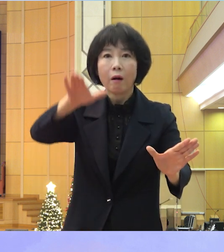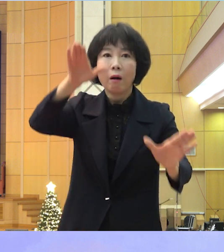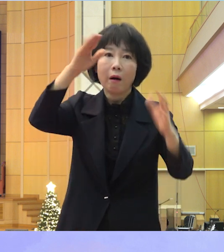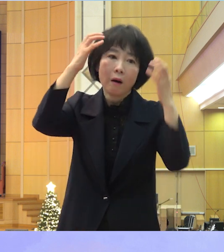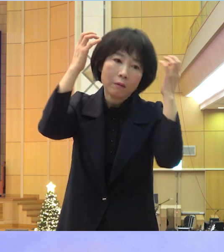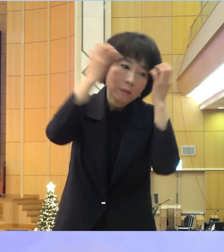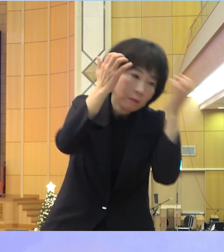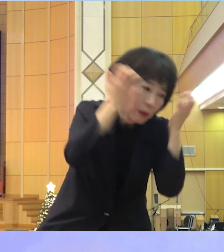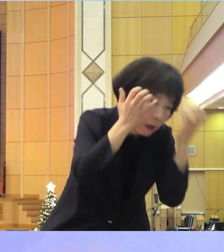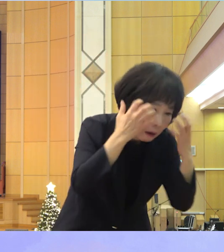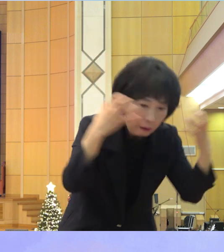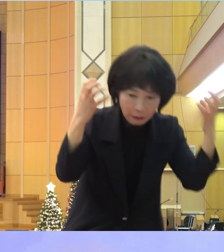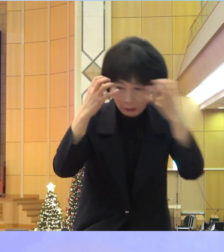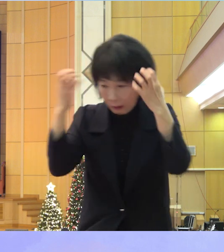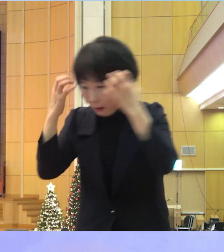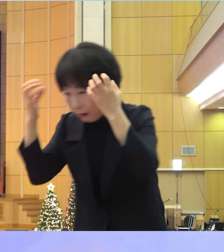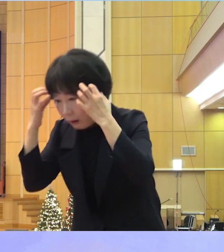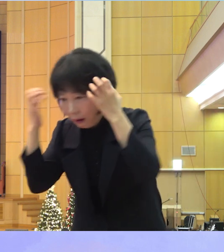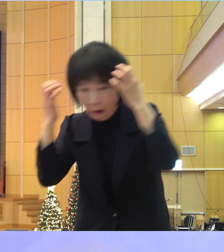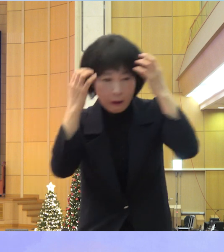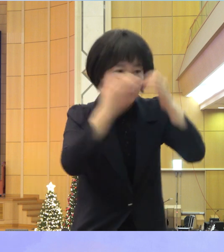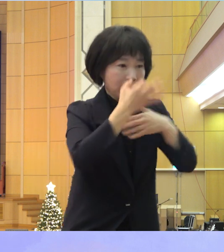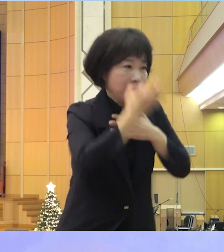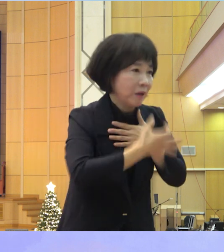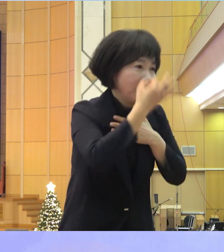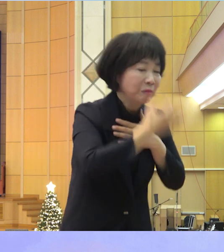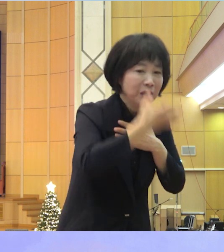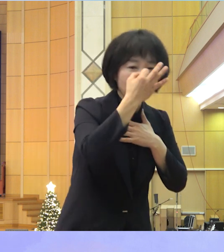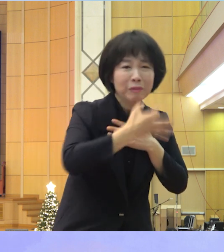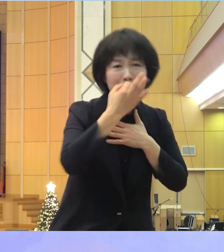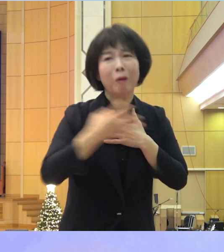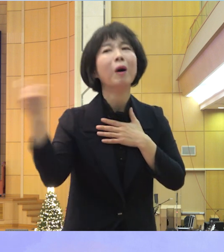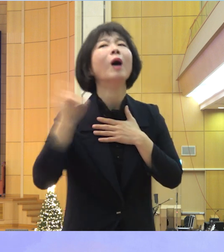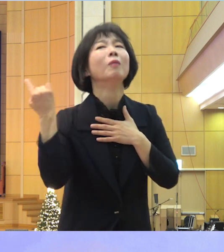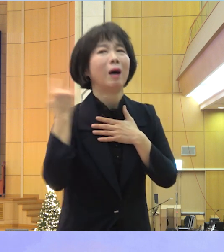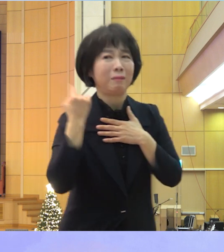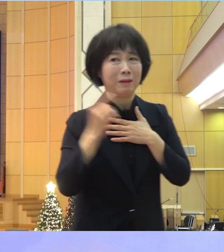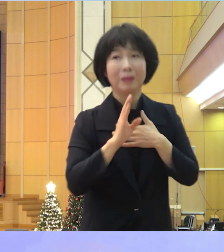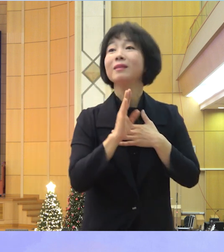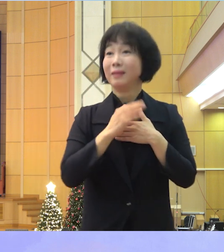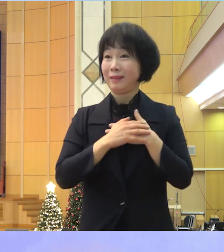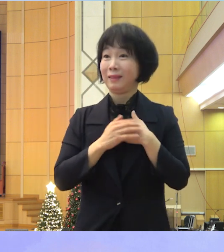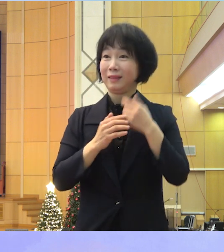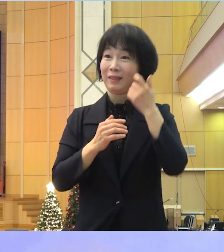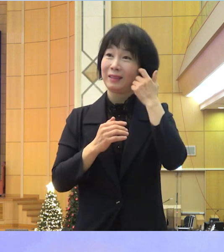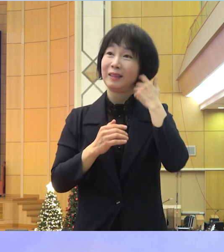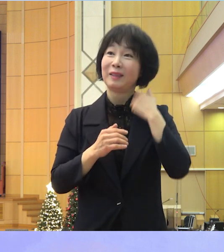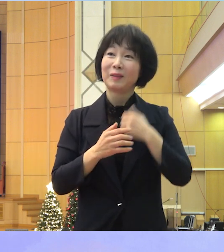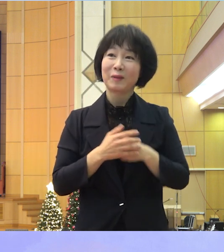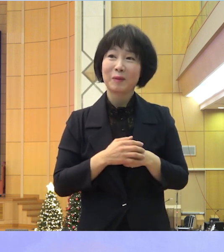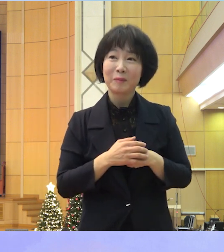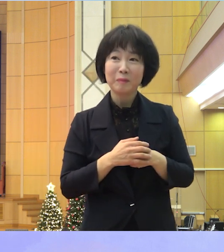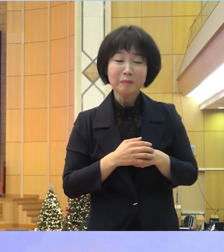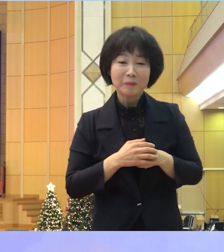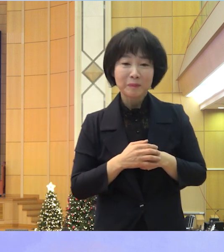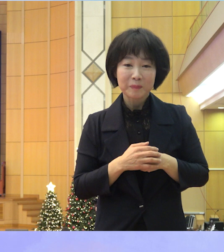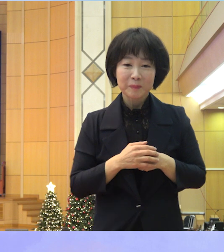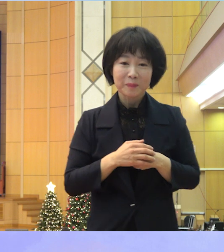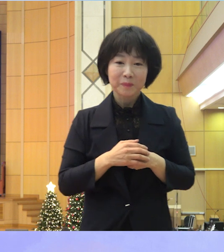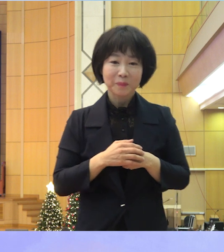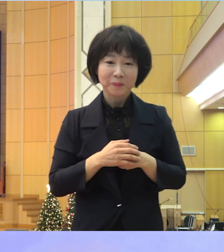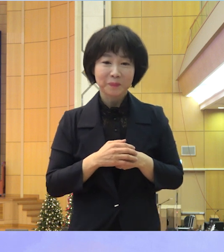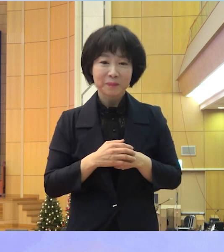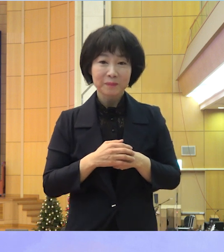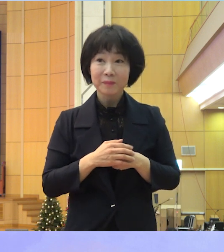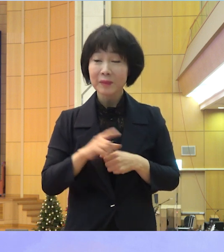자라나면서, 그리고 이제 가장 인생의 황금 시기, 가장 행복한 시기가